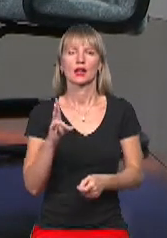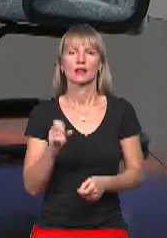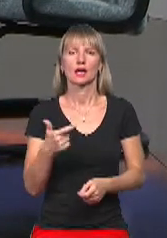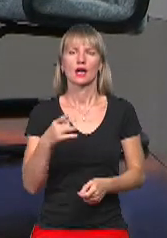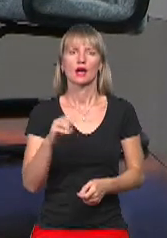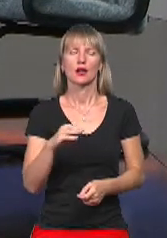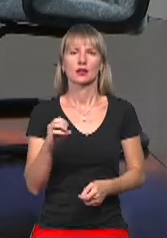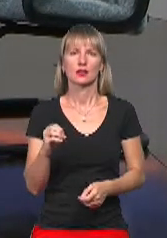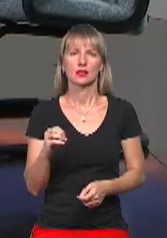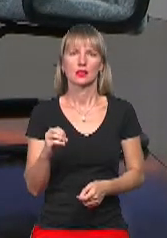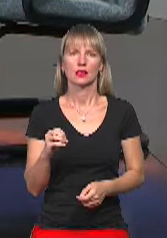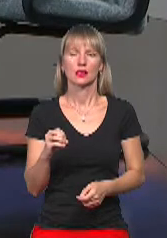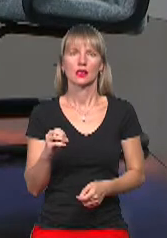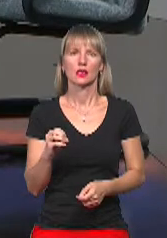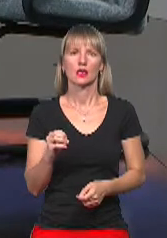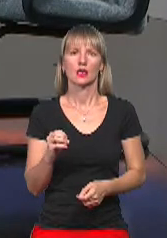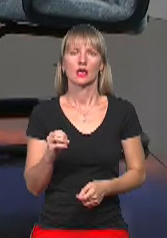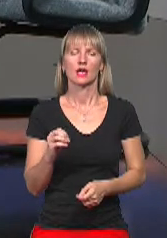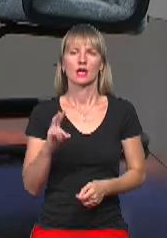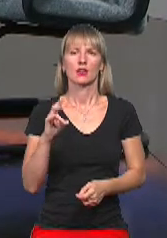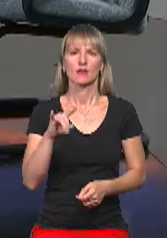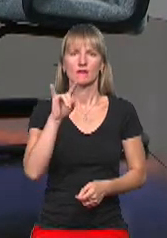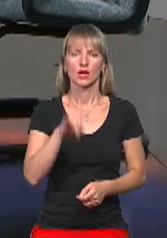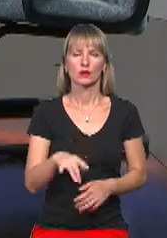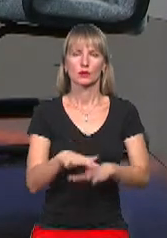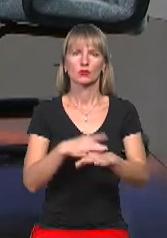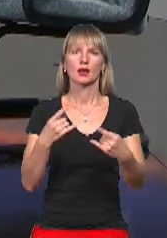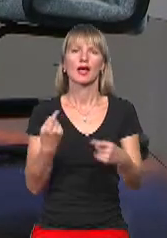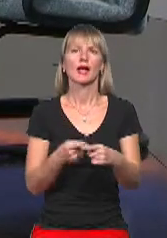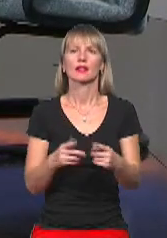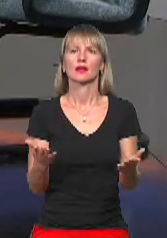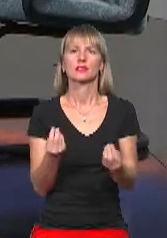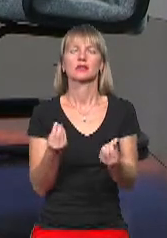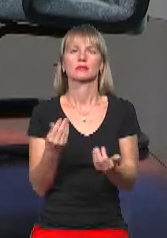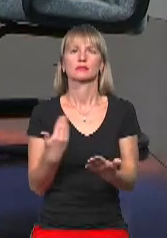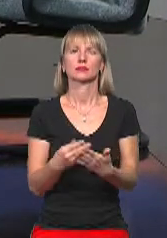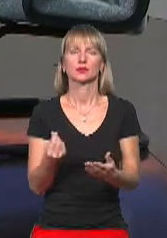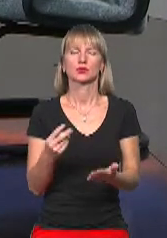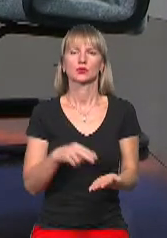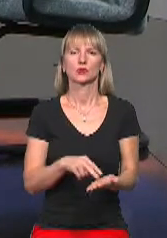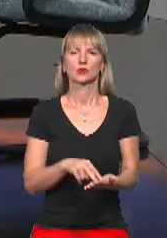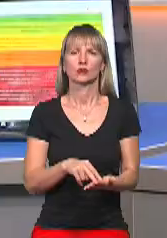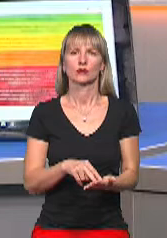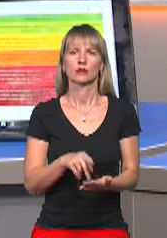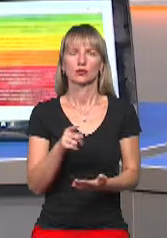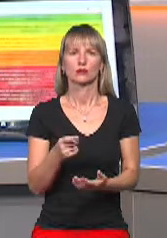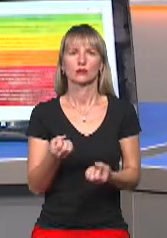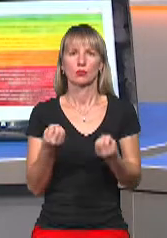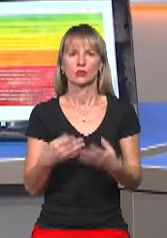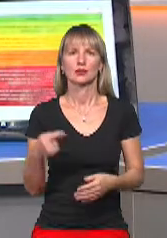грати, загратоване віконце Суспільного, це який? Скільки він приблизно коштує? Це тут